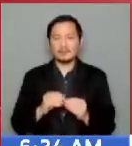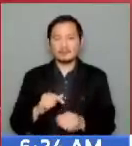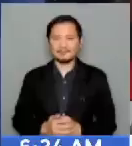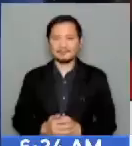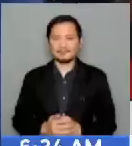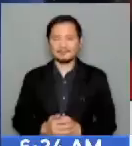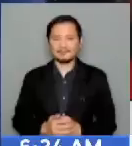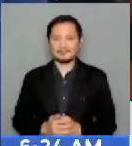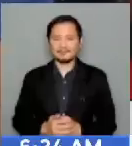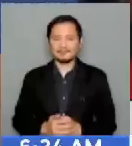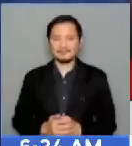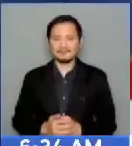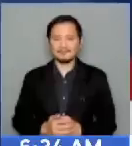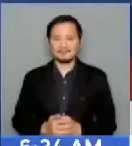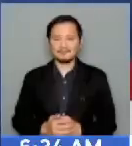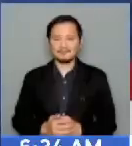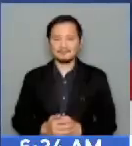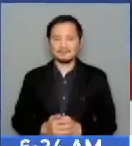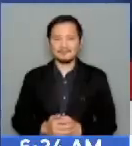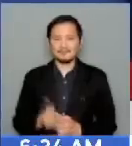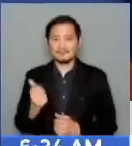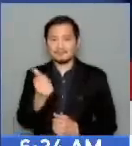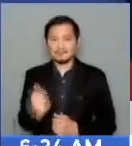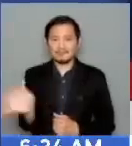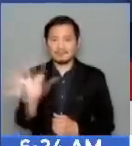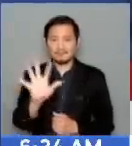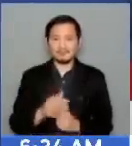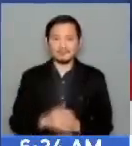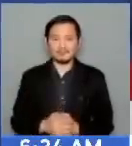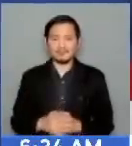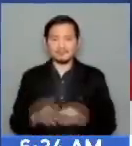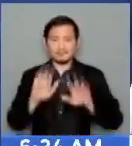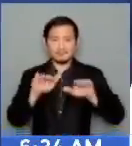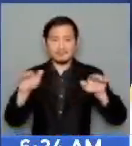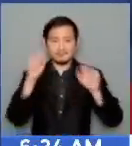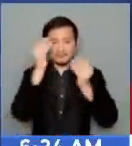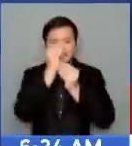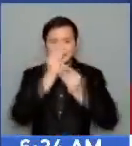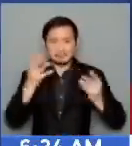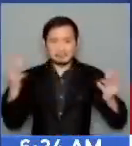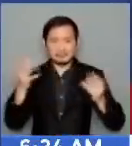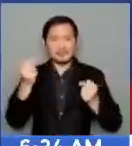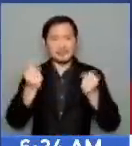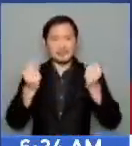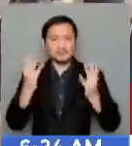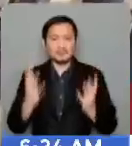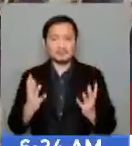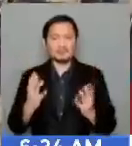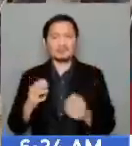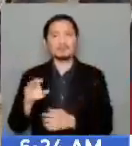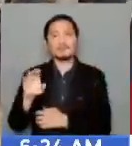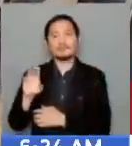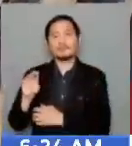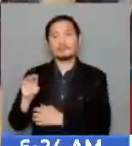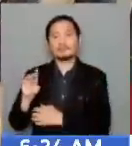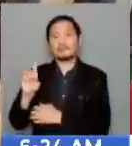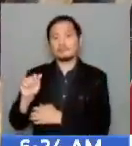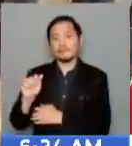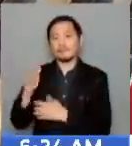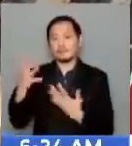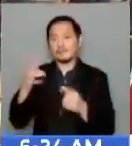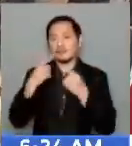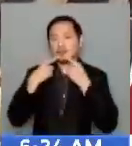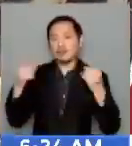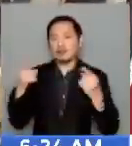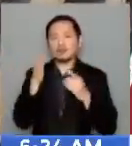James? Good morning. Abiso sa mga kapuso nating motorista. Inanunsyo na nga ngayong umaga ng MMDA na isasara itong buong stretch